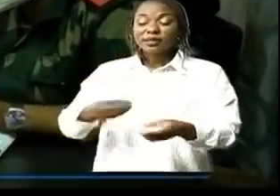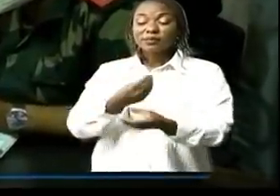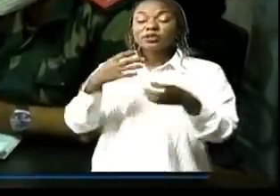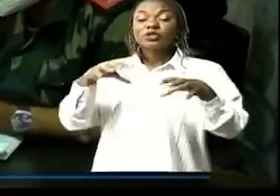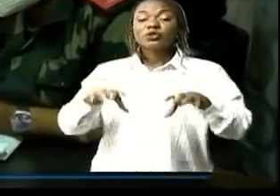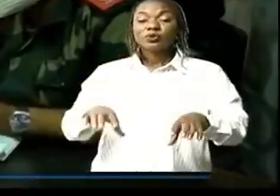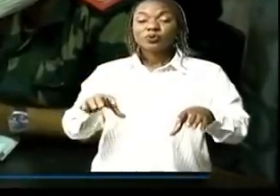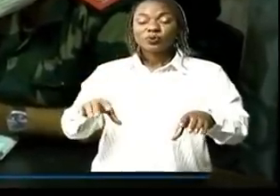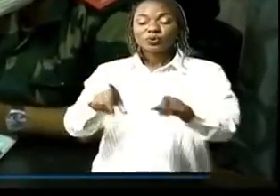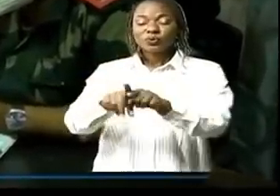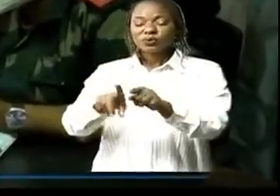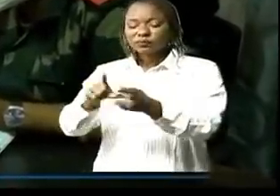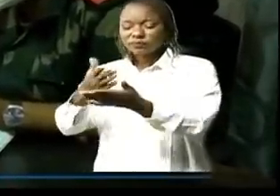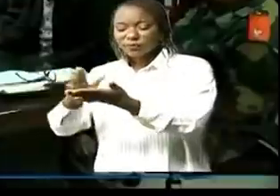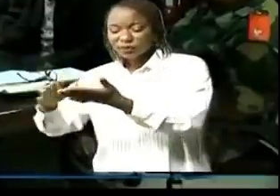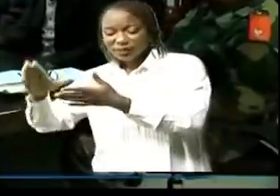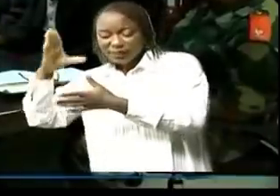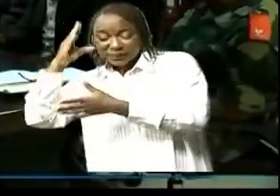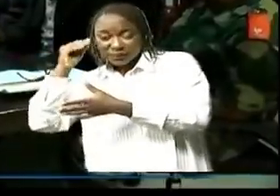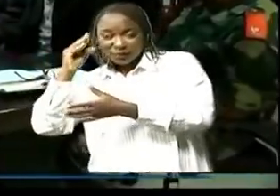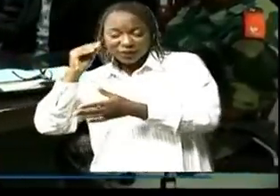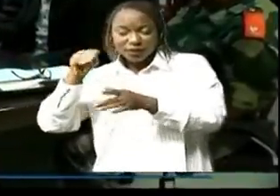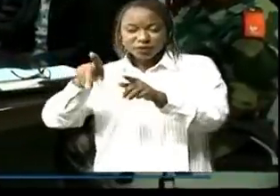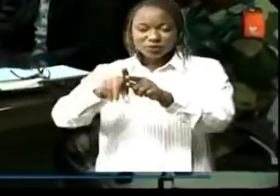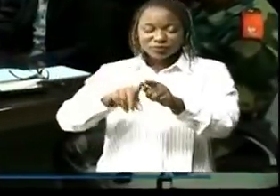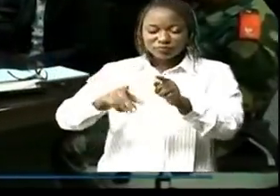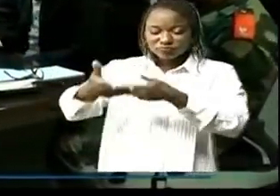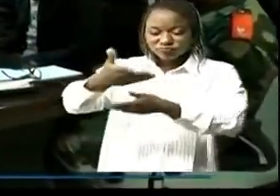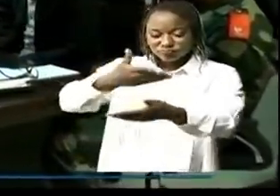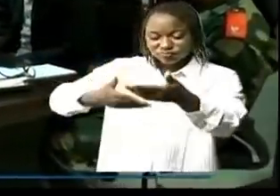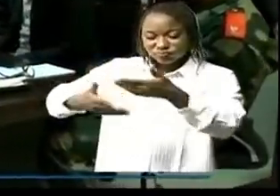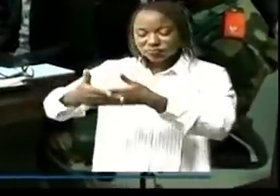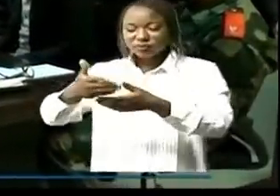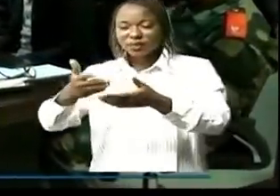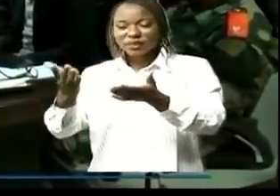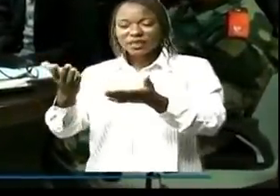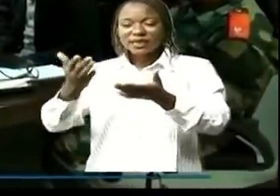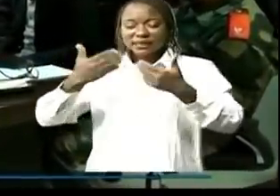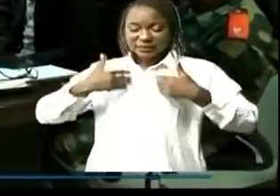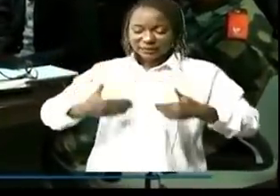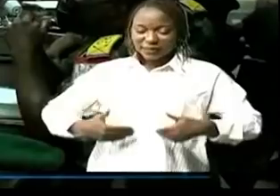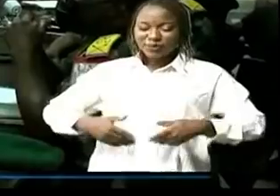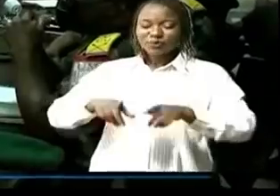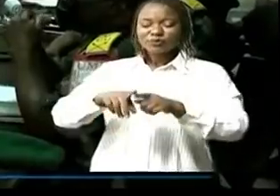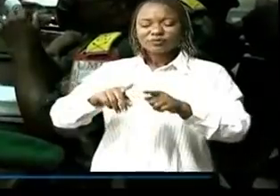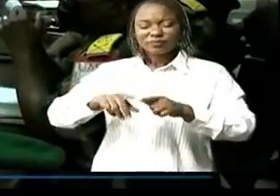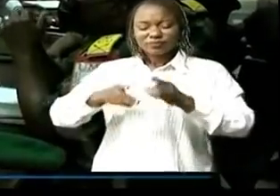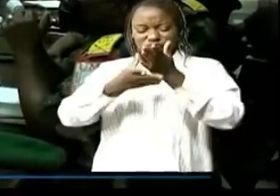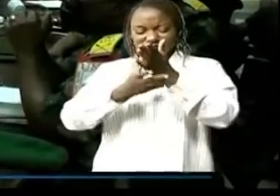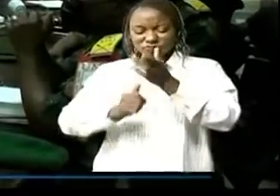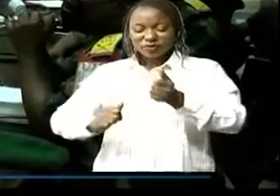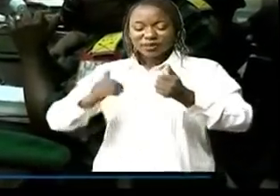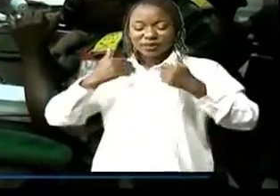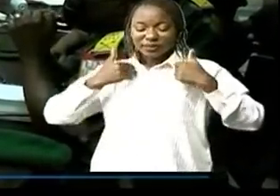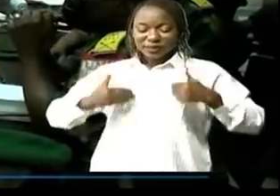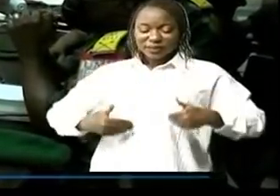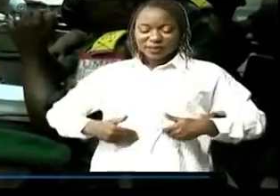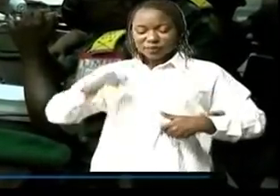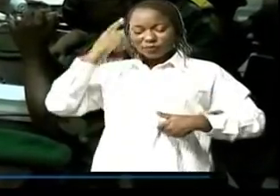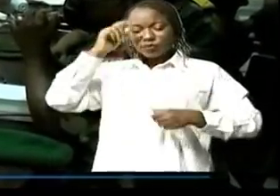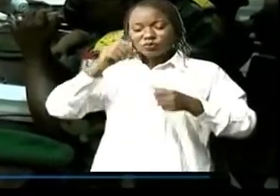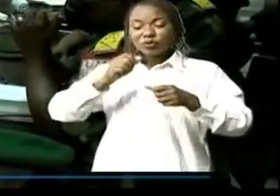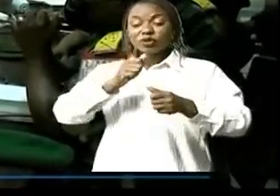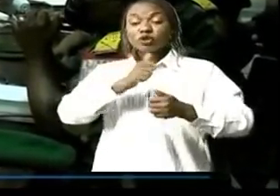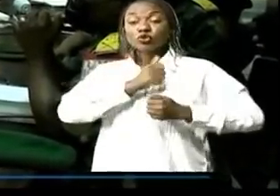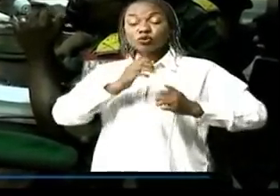était de partager l'expérience entre le service de santé des deux armées afin d'améliorer la prise en charge des blessés de guerre. Pendant